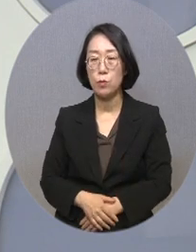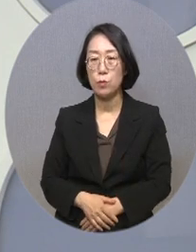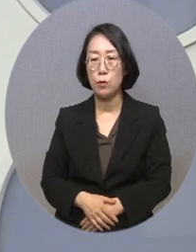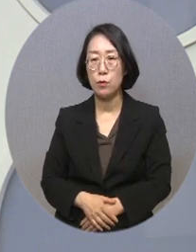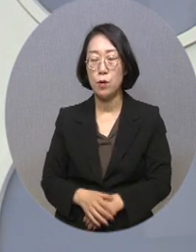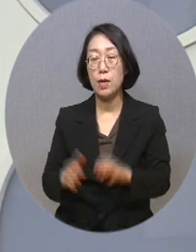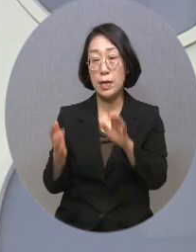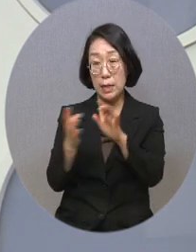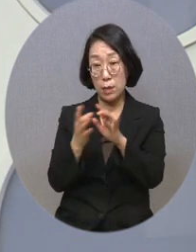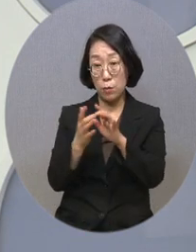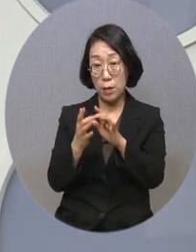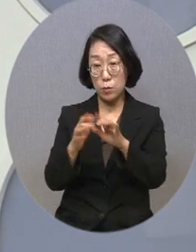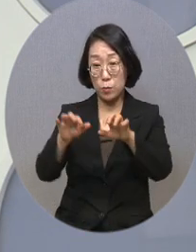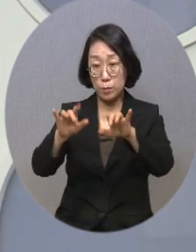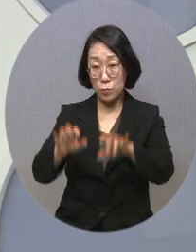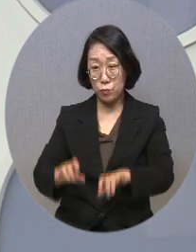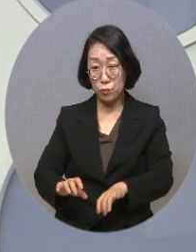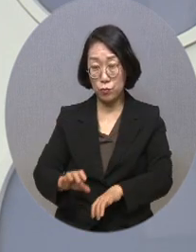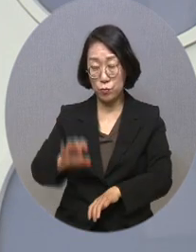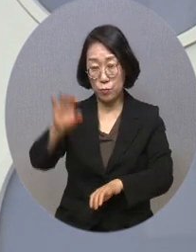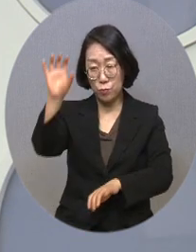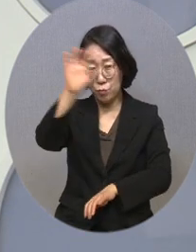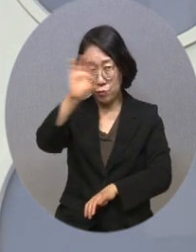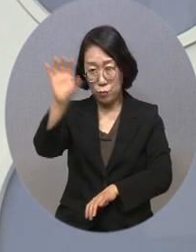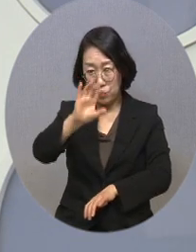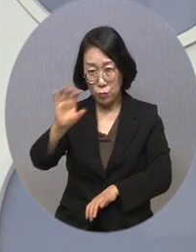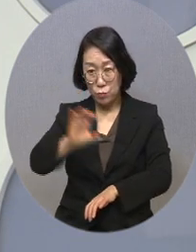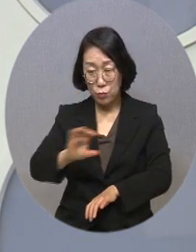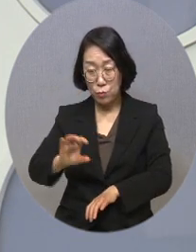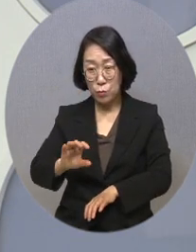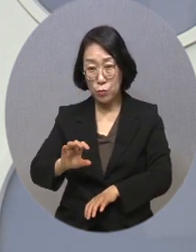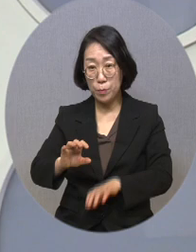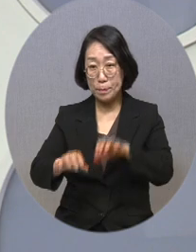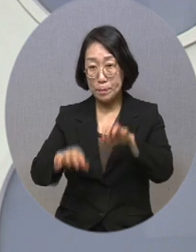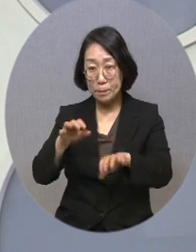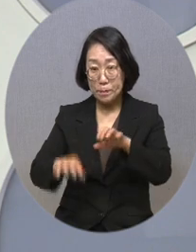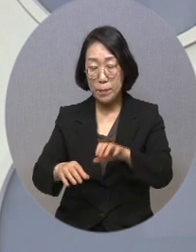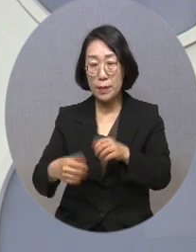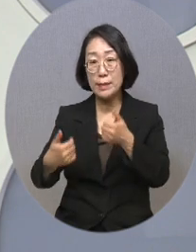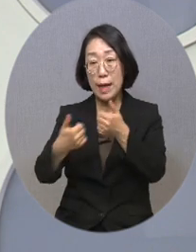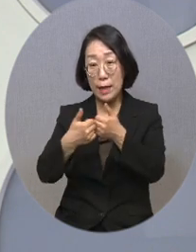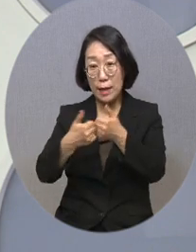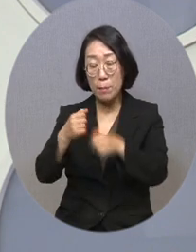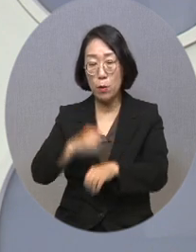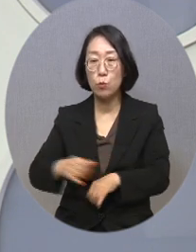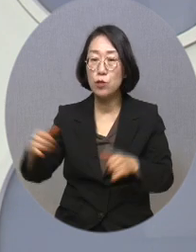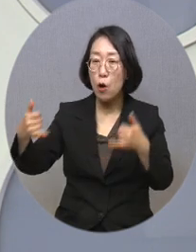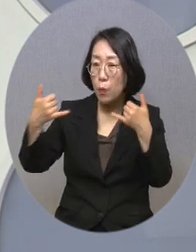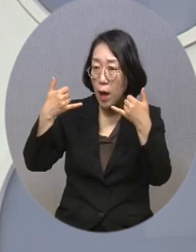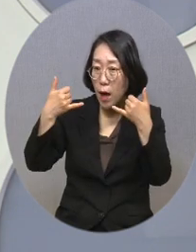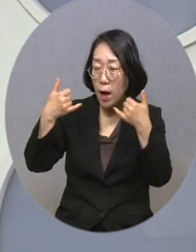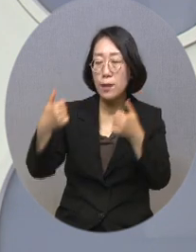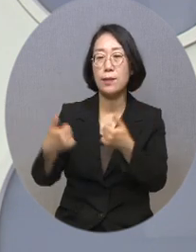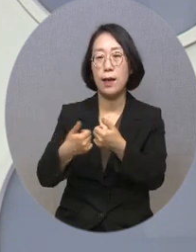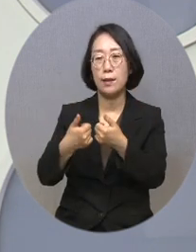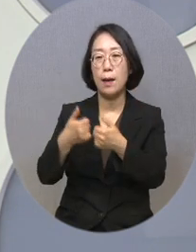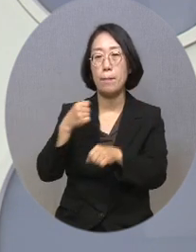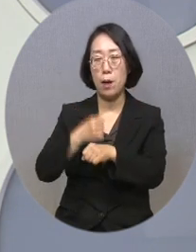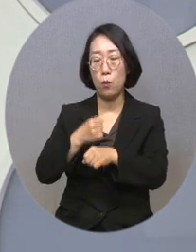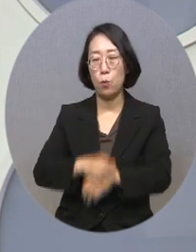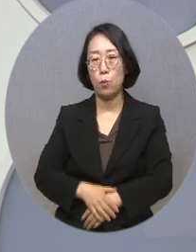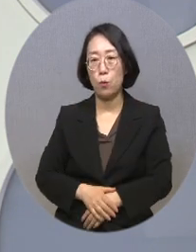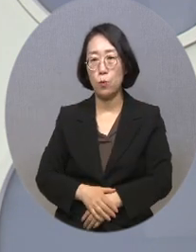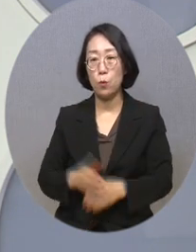우리가 인터넷을 통해서 한다든가 전화를 통해서 상담을 주로 많이 했고 또 이 이제